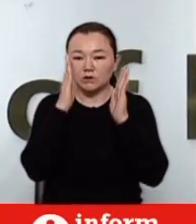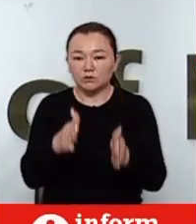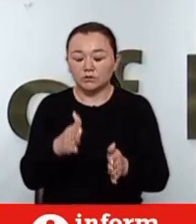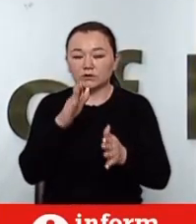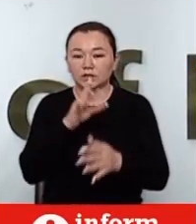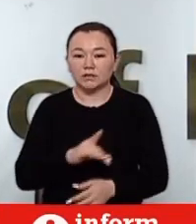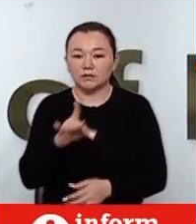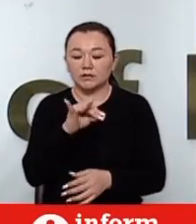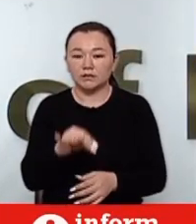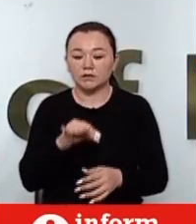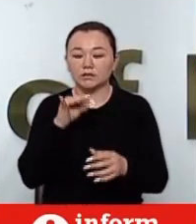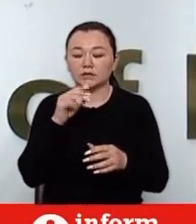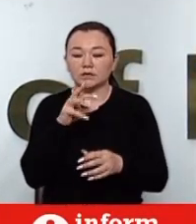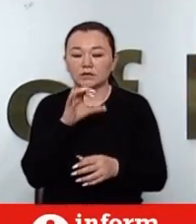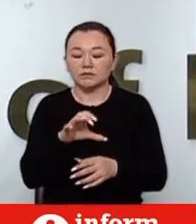регионального и трансконтинентального уровня